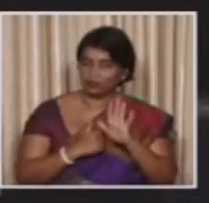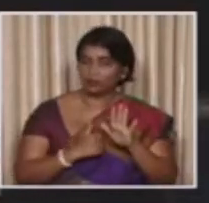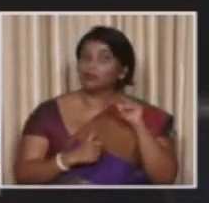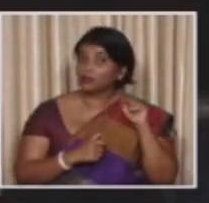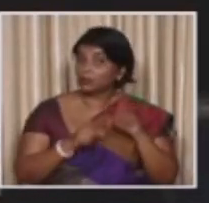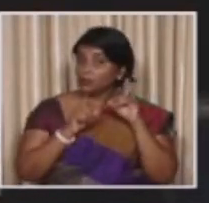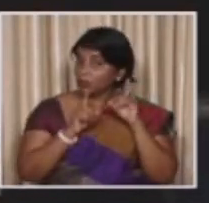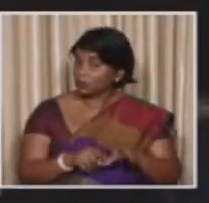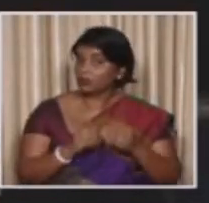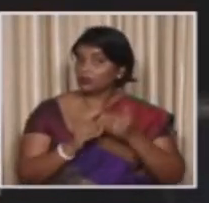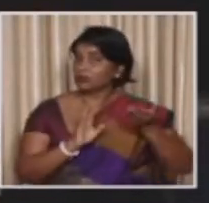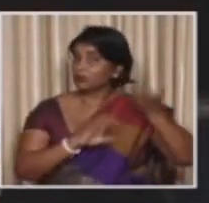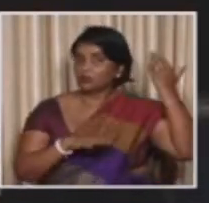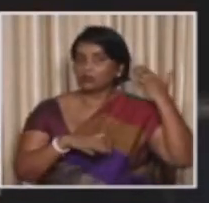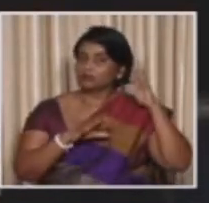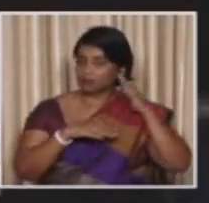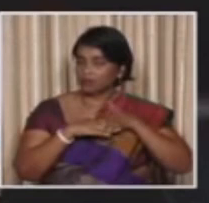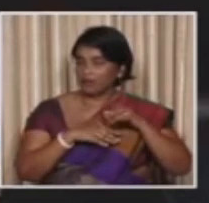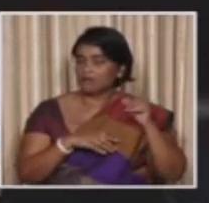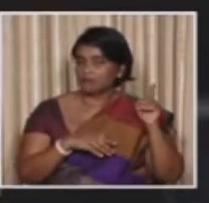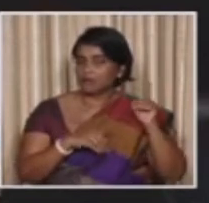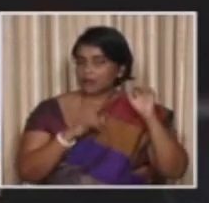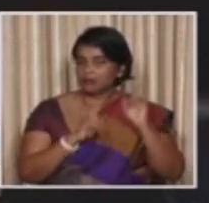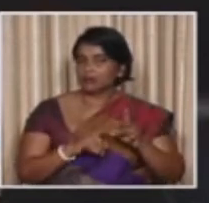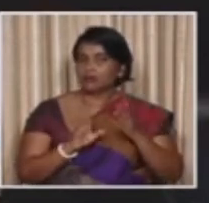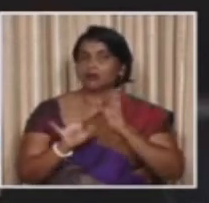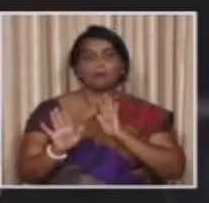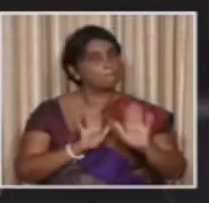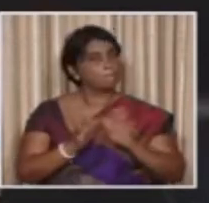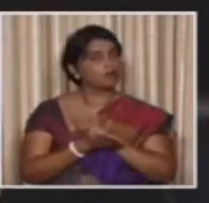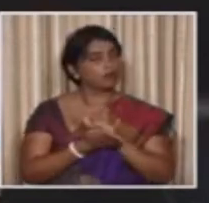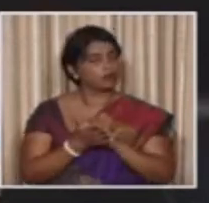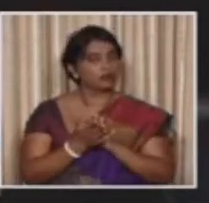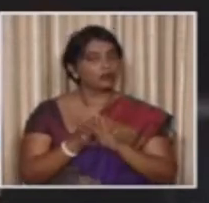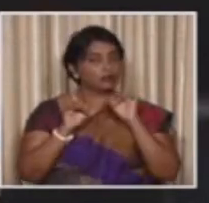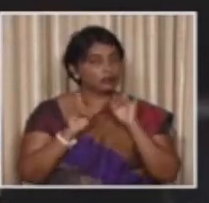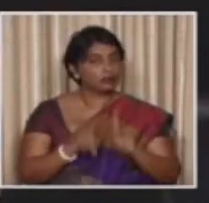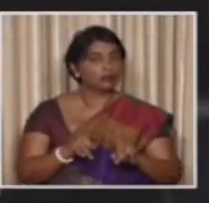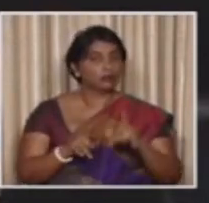the Mimini Matta Nitias Matuilatino, Mimini Tatu and Kalamanaka Nakarinatino.